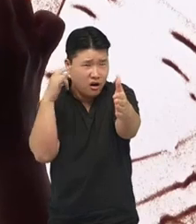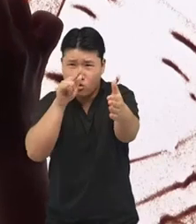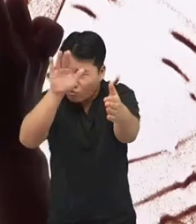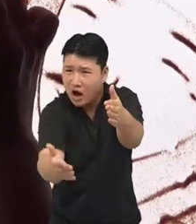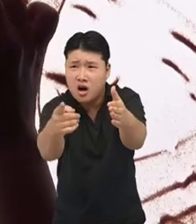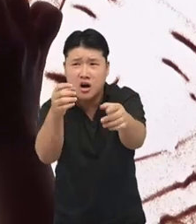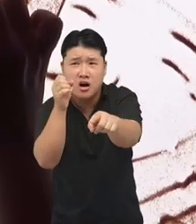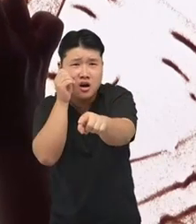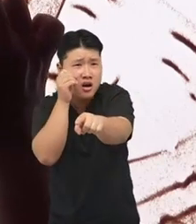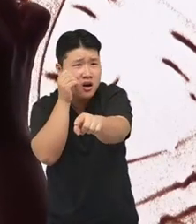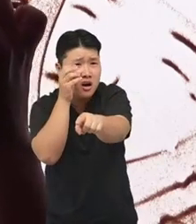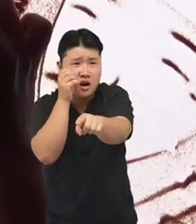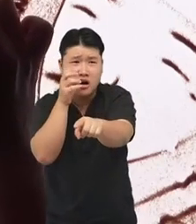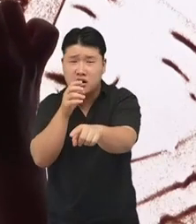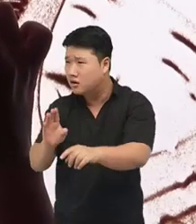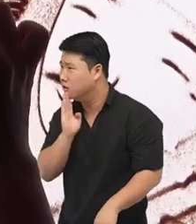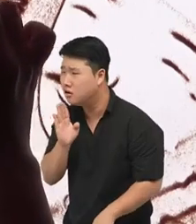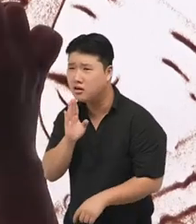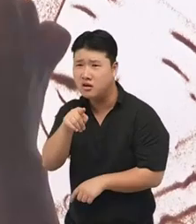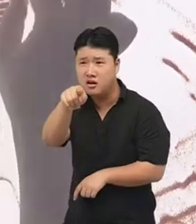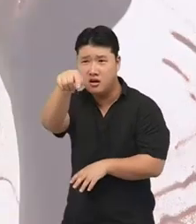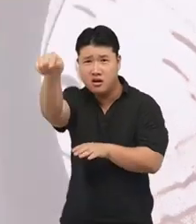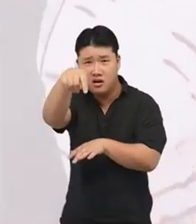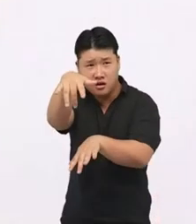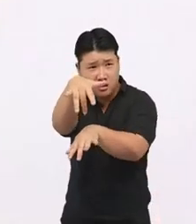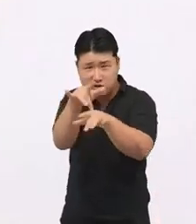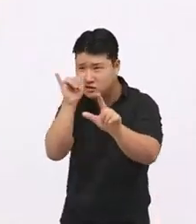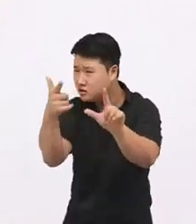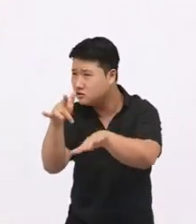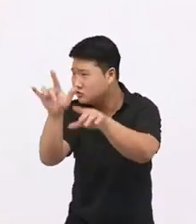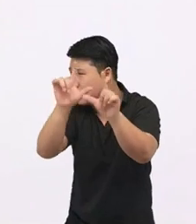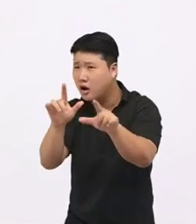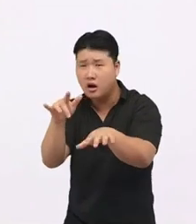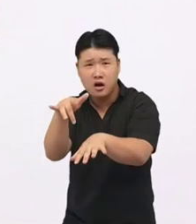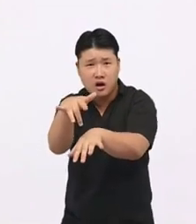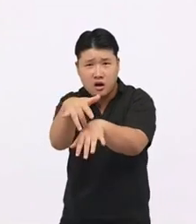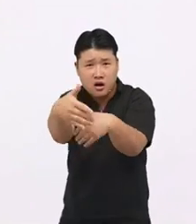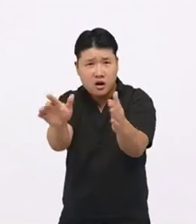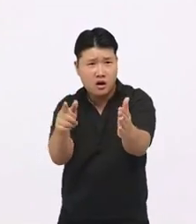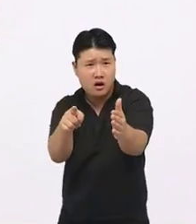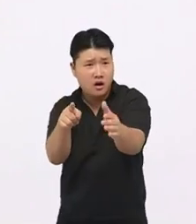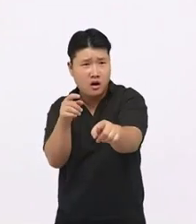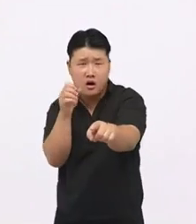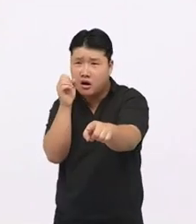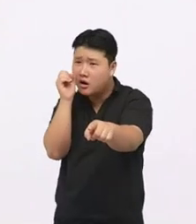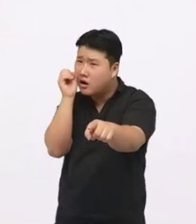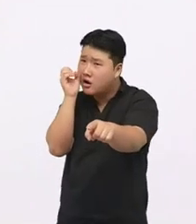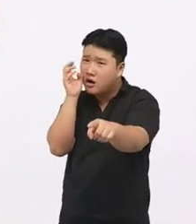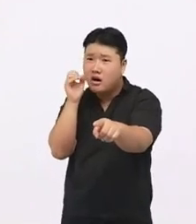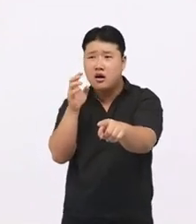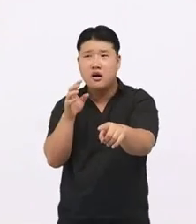나나? 시커멓고 커다란 게 소리까지 우렁차니 꼭 귀신 사는 귀신통 같구먼.